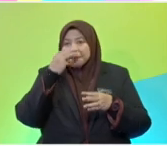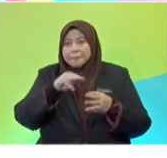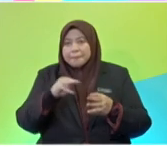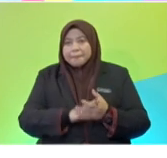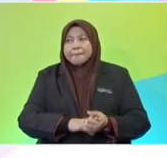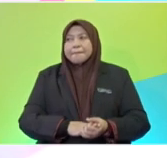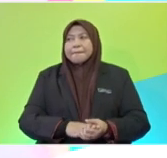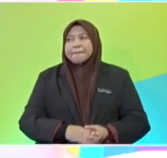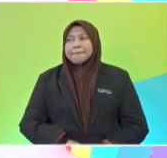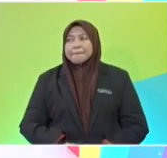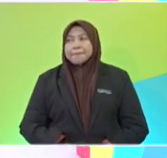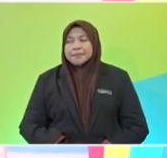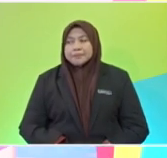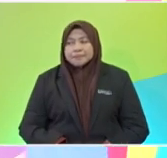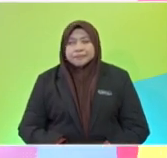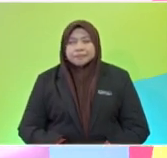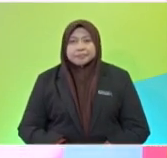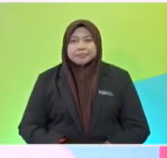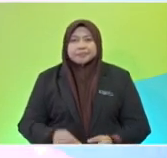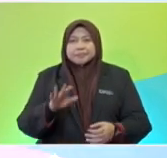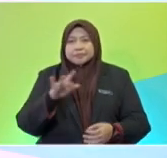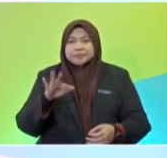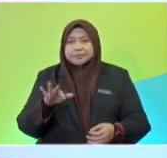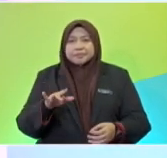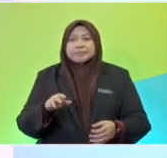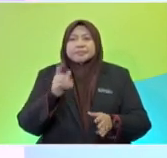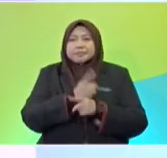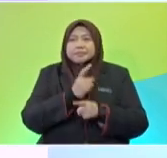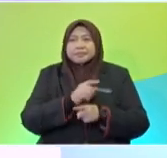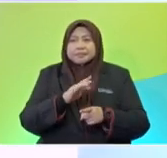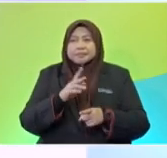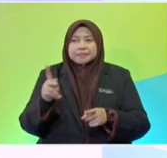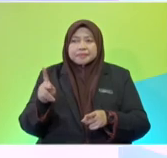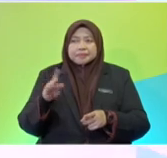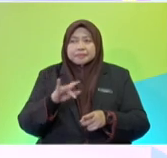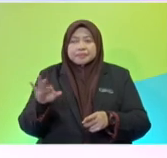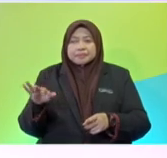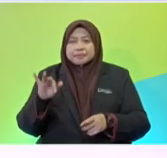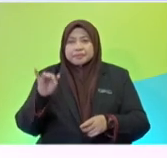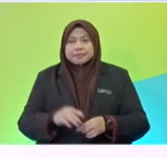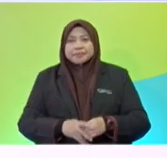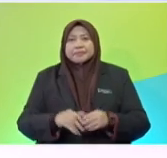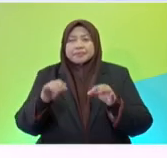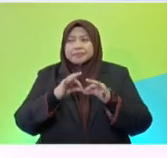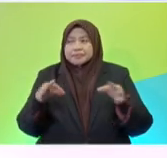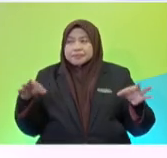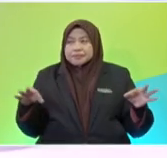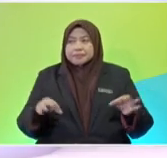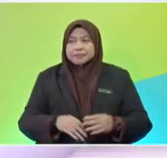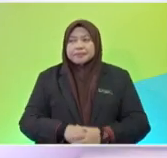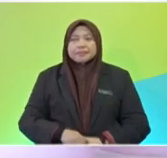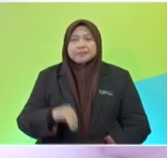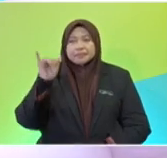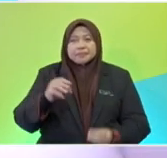Azzahra untuk ayat yang pertama Si Lemon ikan ejaan untuk ayat yang pertama yang salah di situ untuk ayah yang kedua kita persilahkan pilih